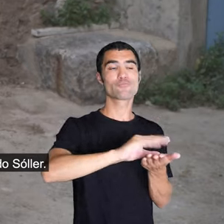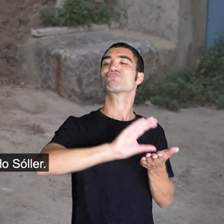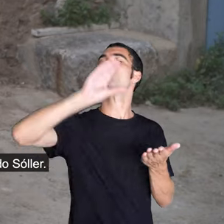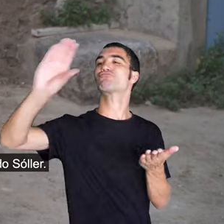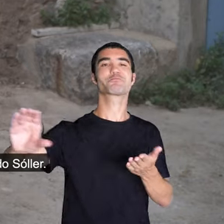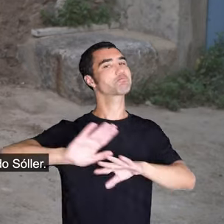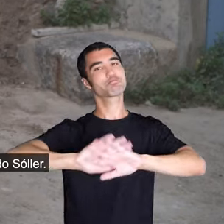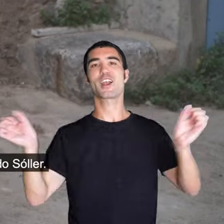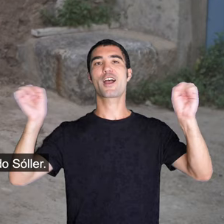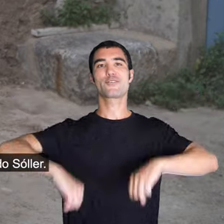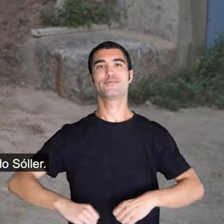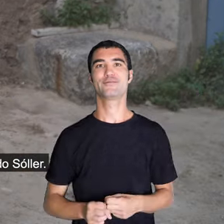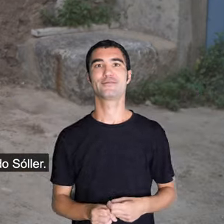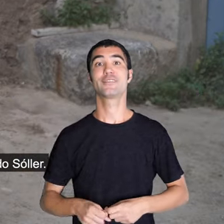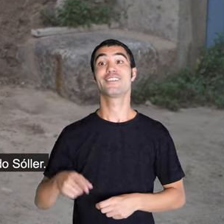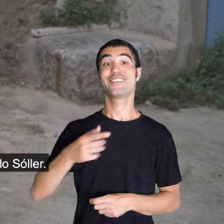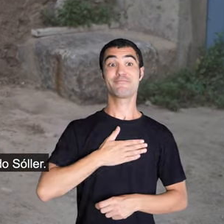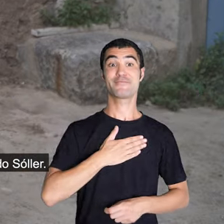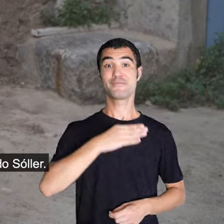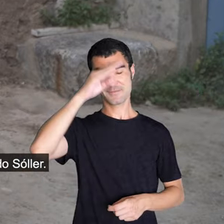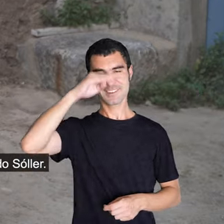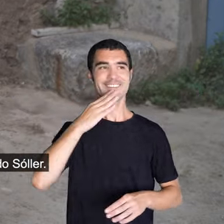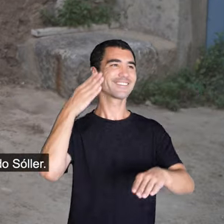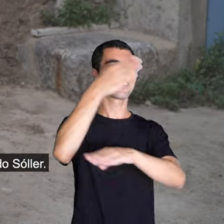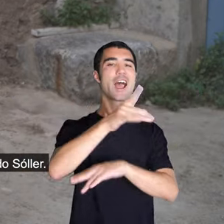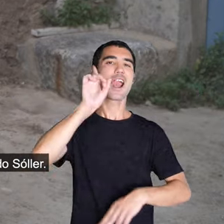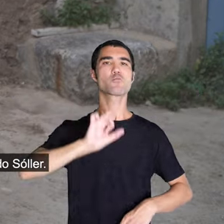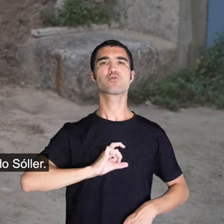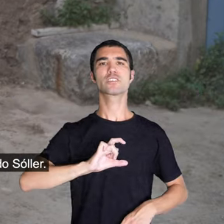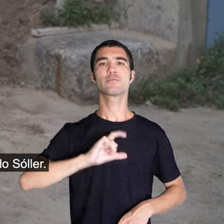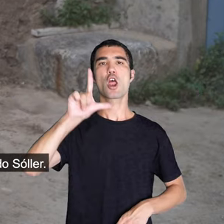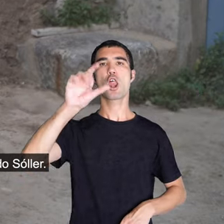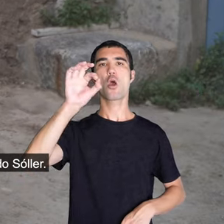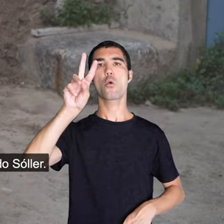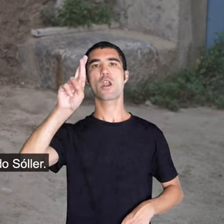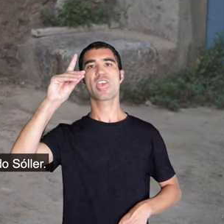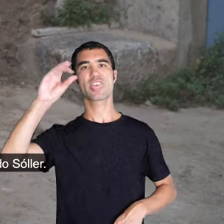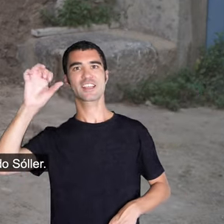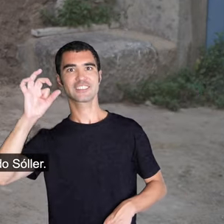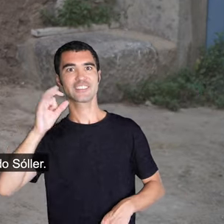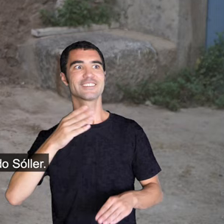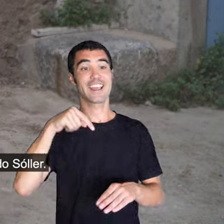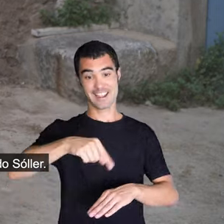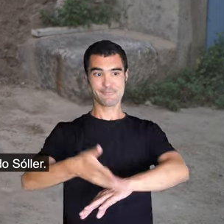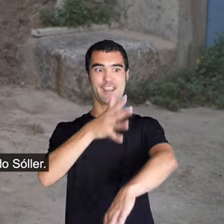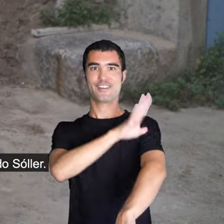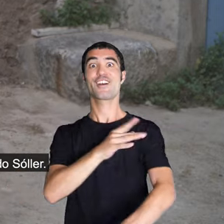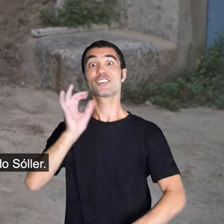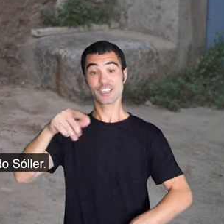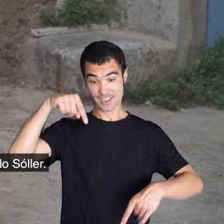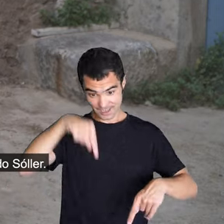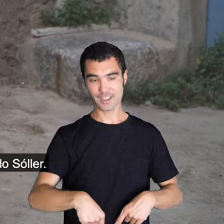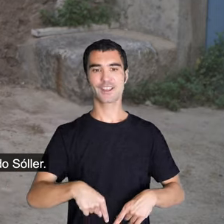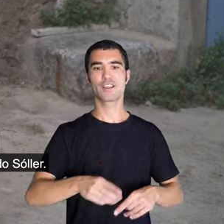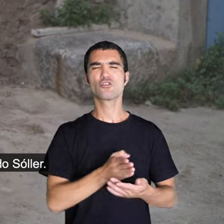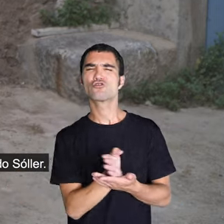la Puríssima de Lourdes. Sí, la va això també ja a Mallorca. I da, però això és d'aquí. I va passar